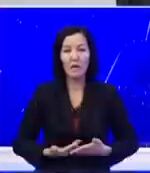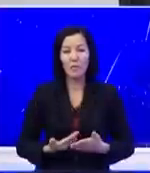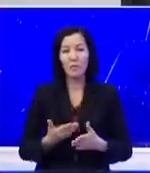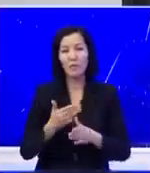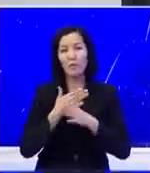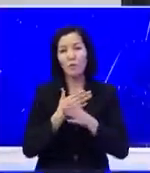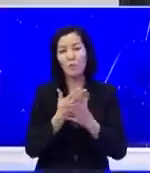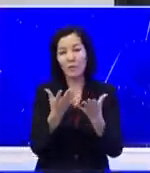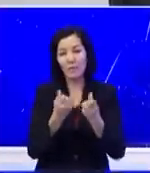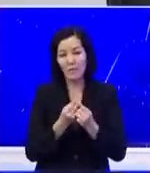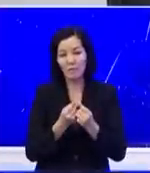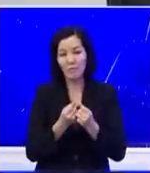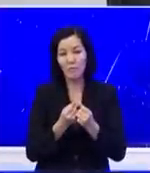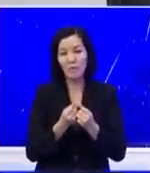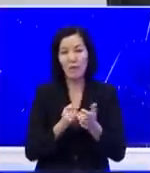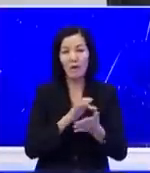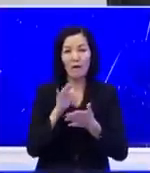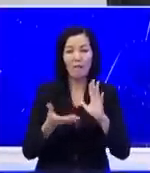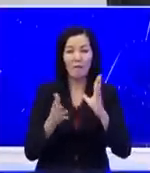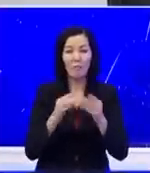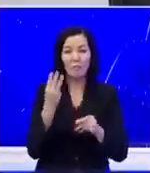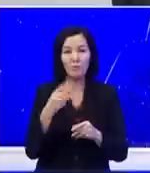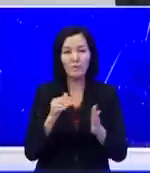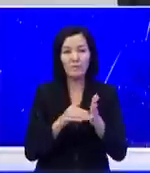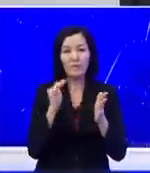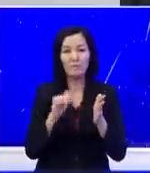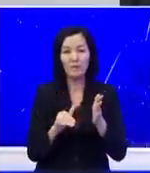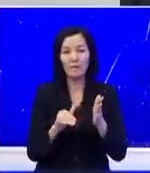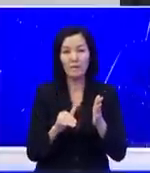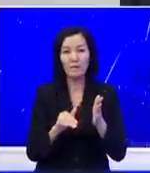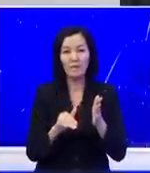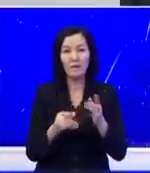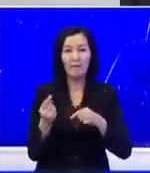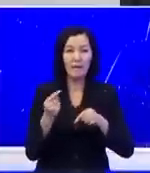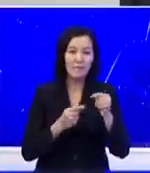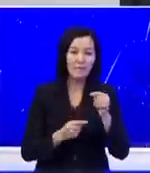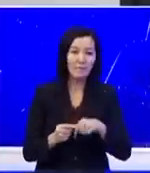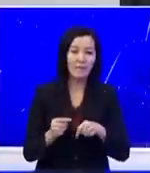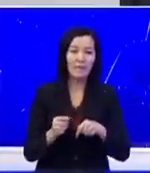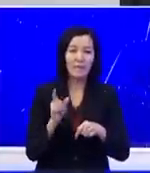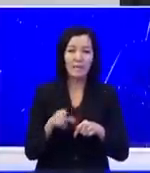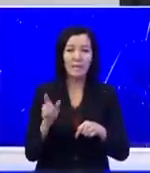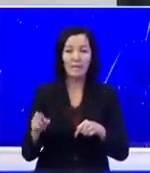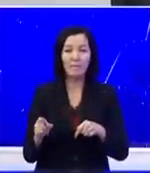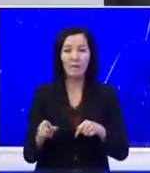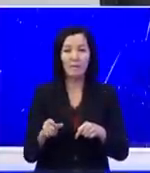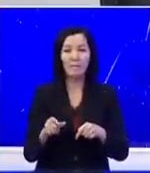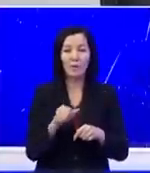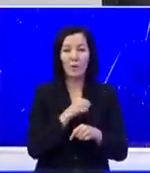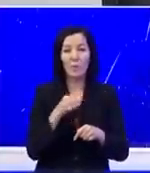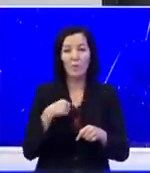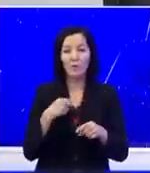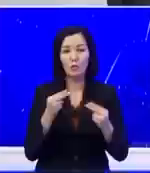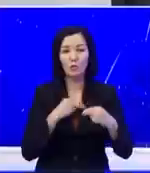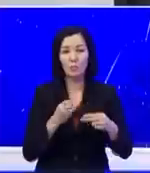алу үшін қала бойынша 38 мыңнан астам жеке кәсіпкерлермен және өзіндік жұмыспен